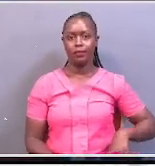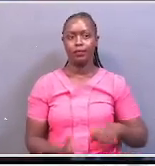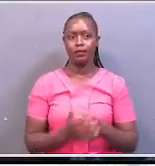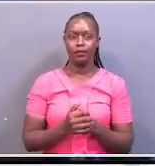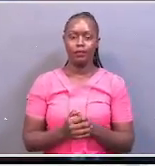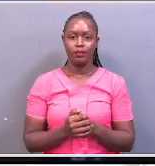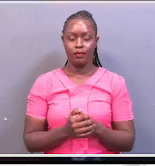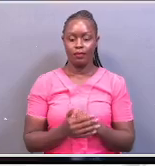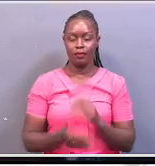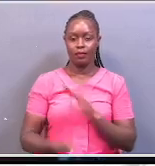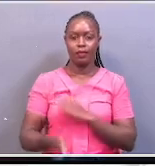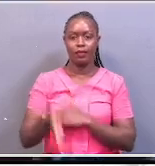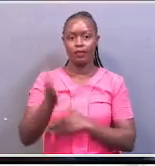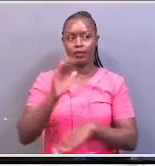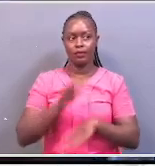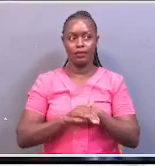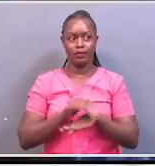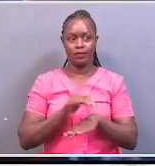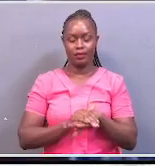Ngai no mwega.